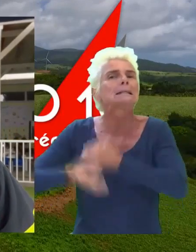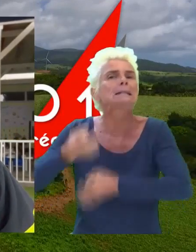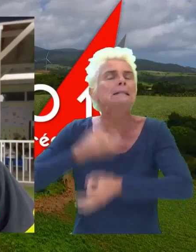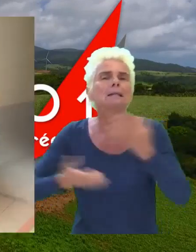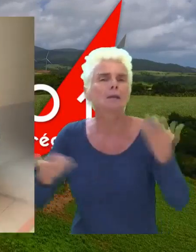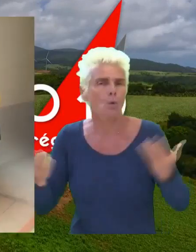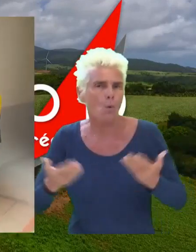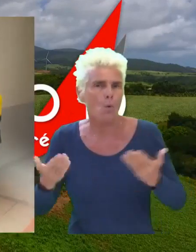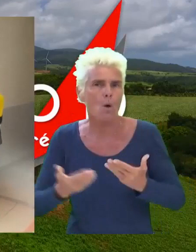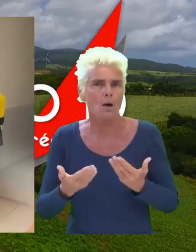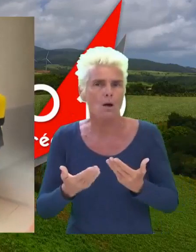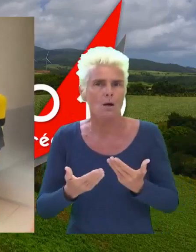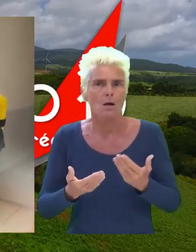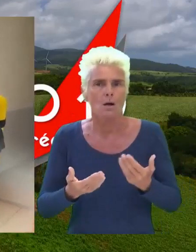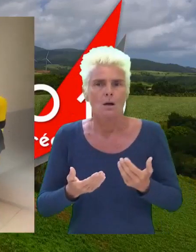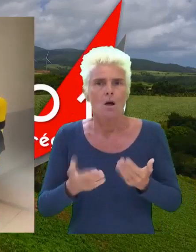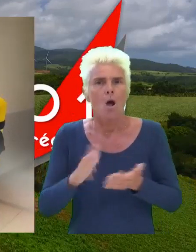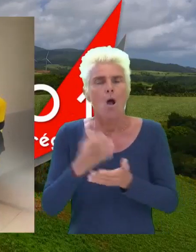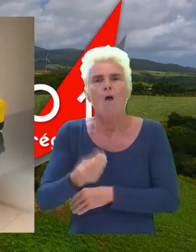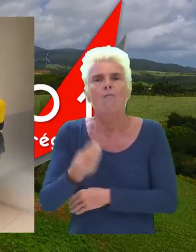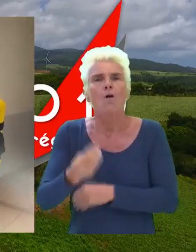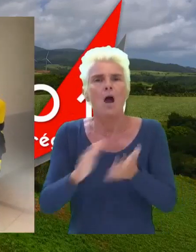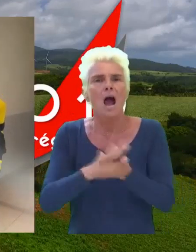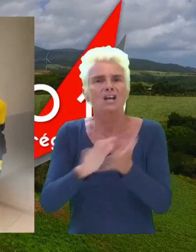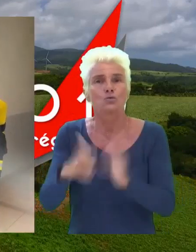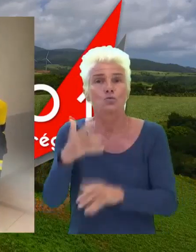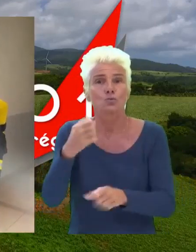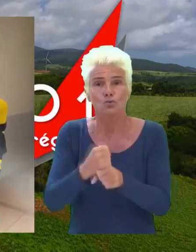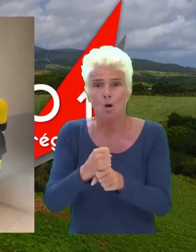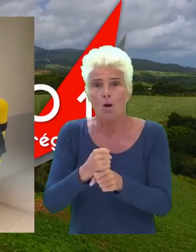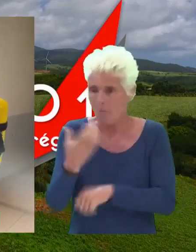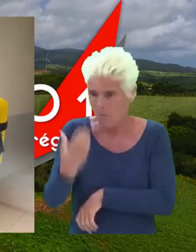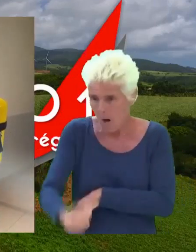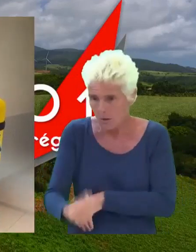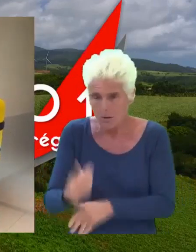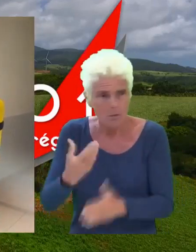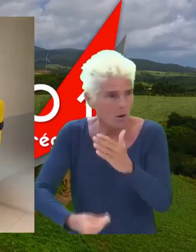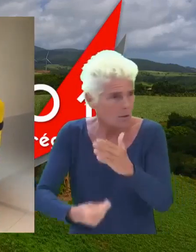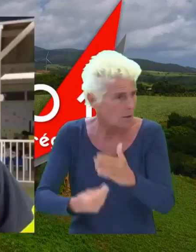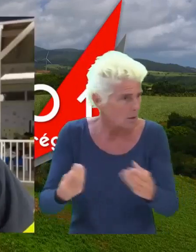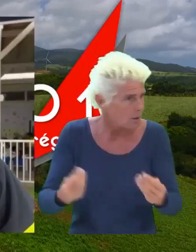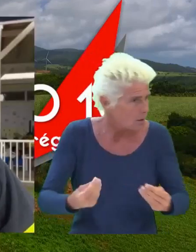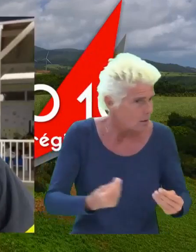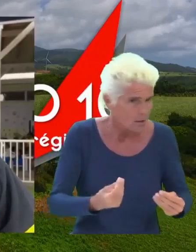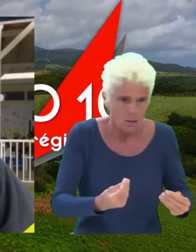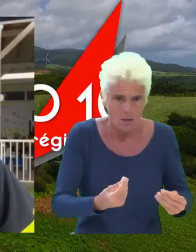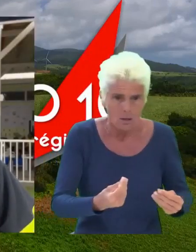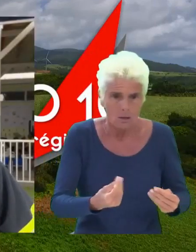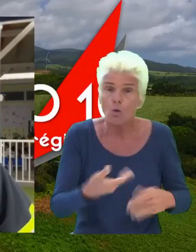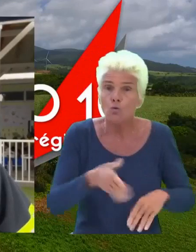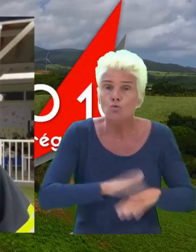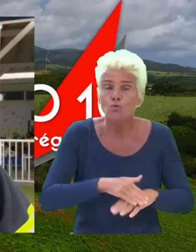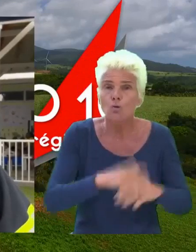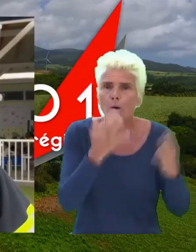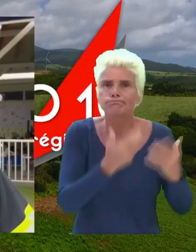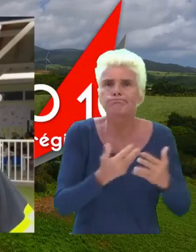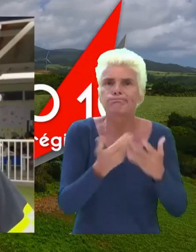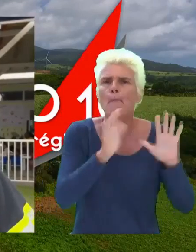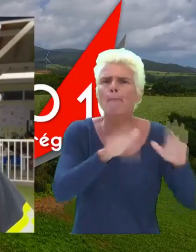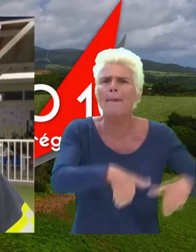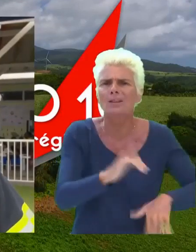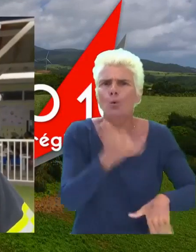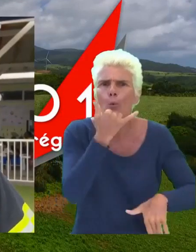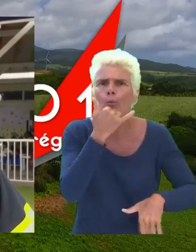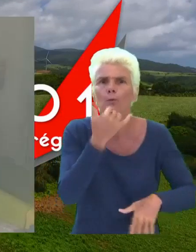avait un enfant de 12 ans manquant et or ils avaient au départ mal compté donc nous avions nous avons procédé